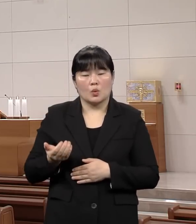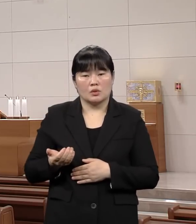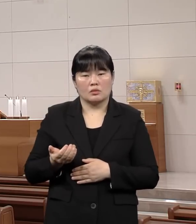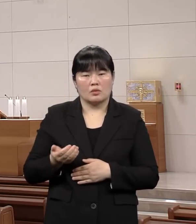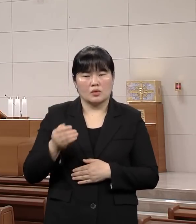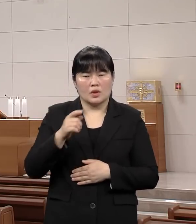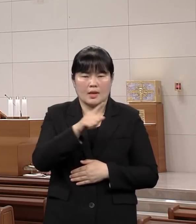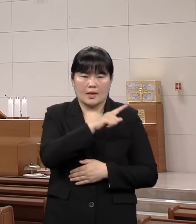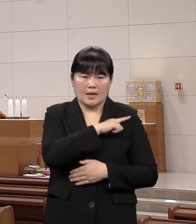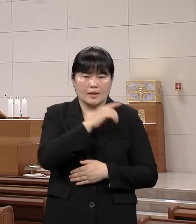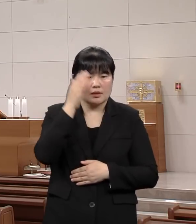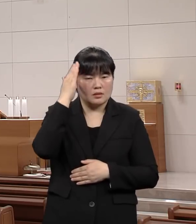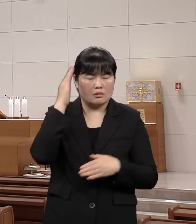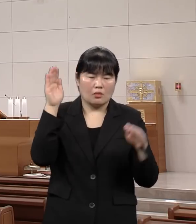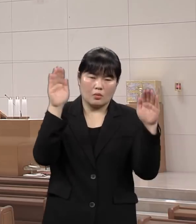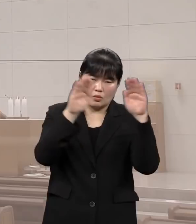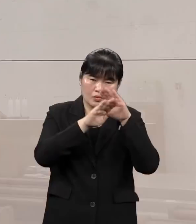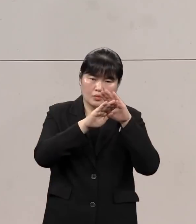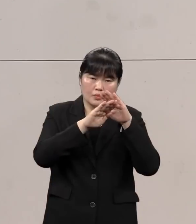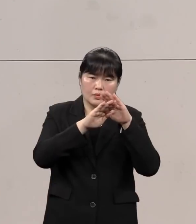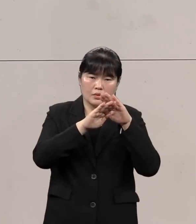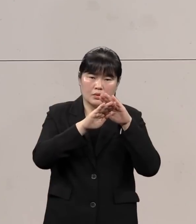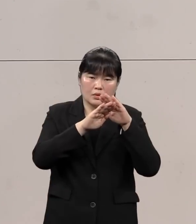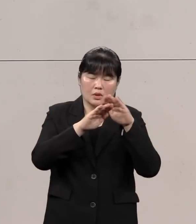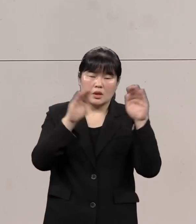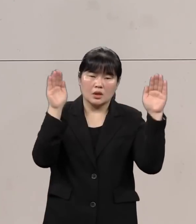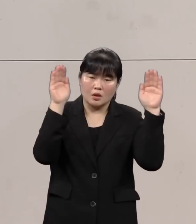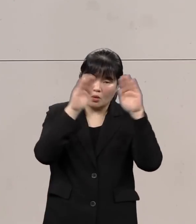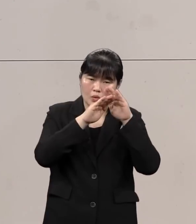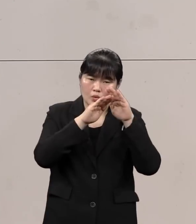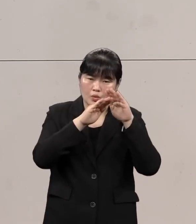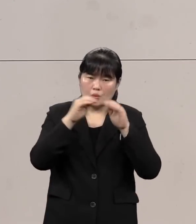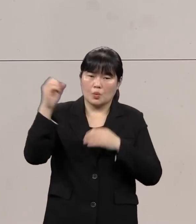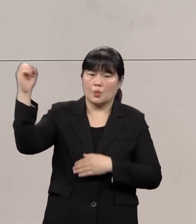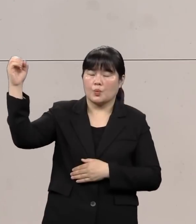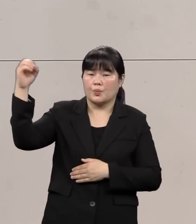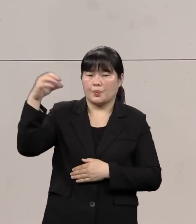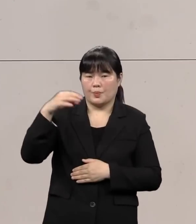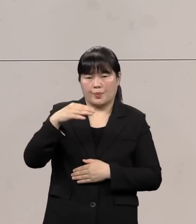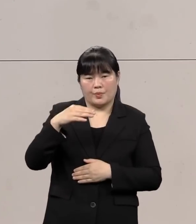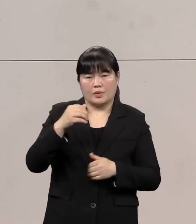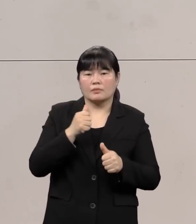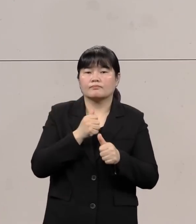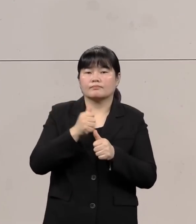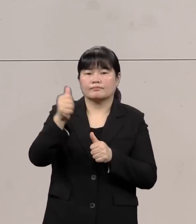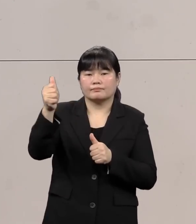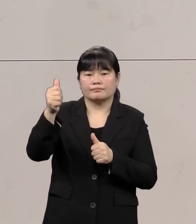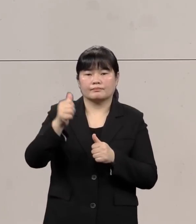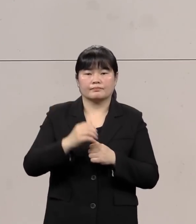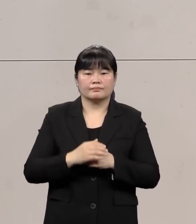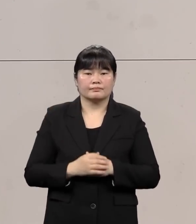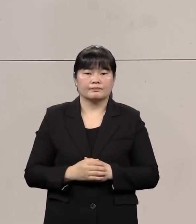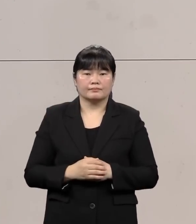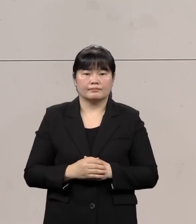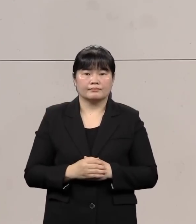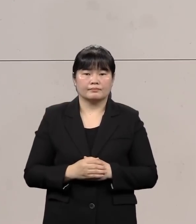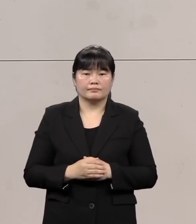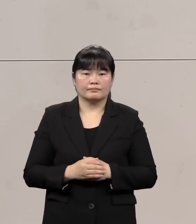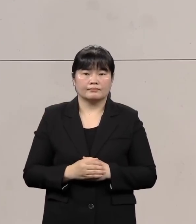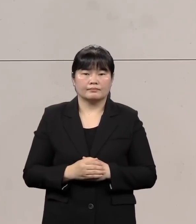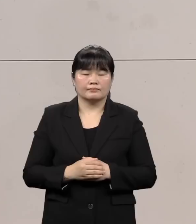가장 짙다고 합니다 그러나 그러한 짙은 어둠도 빛을 이길 수는 없습니다